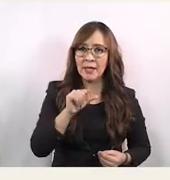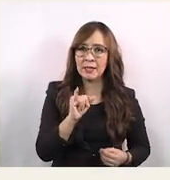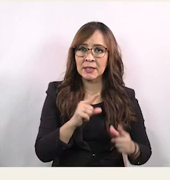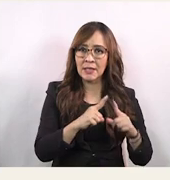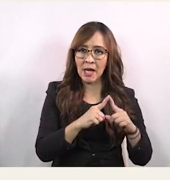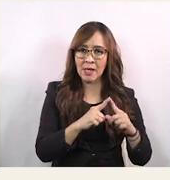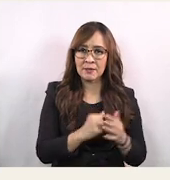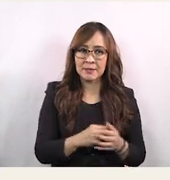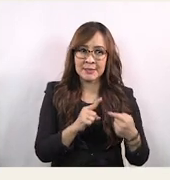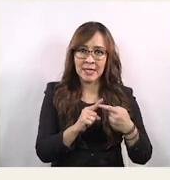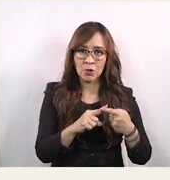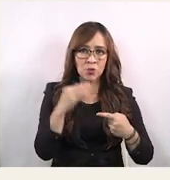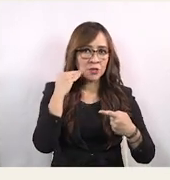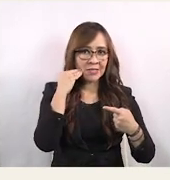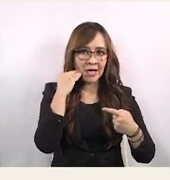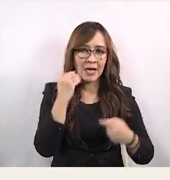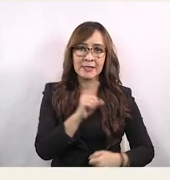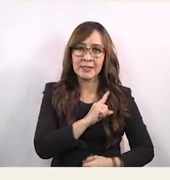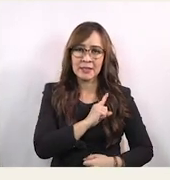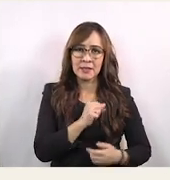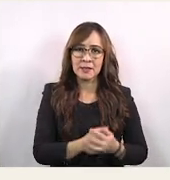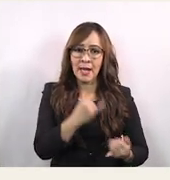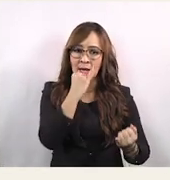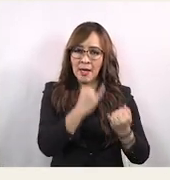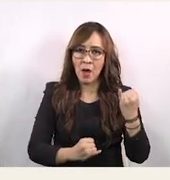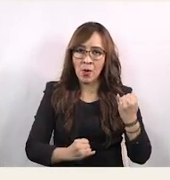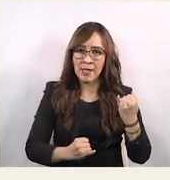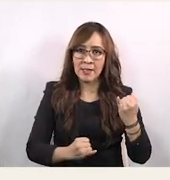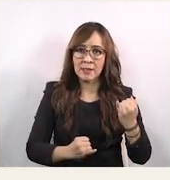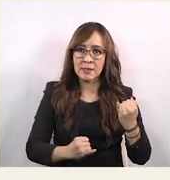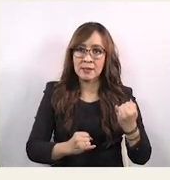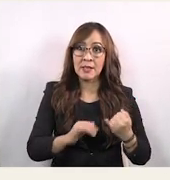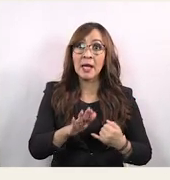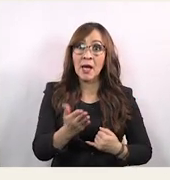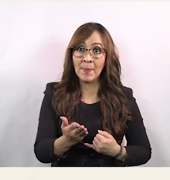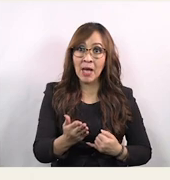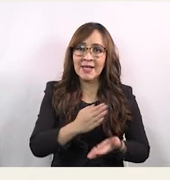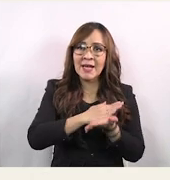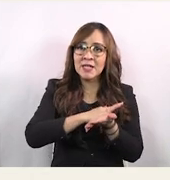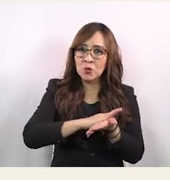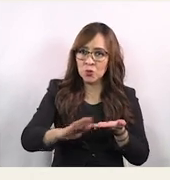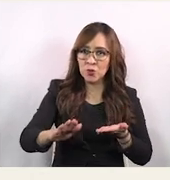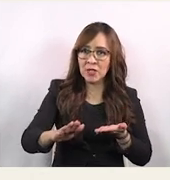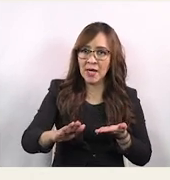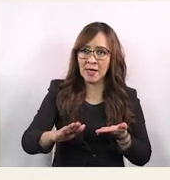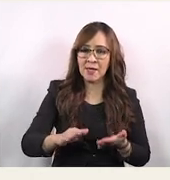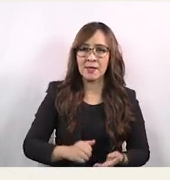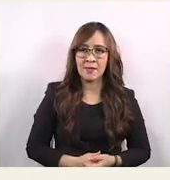oil ya satu jaga diri dan lawan dengan kekudusan hai